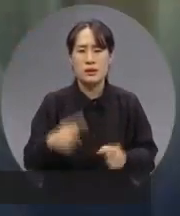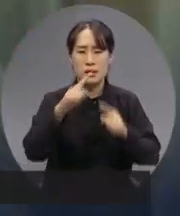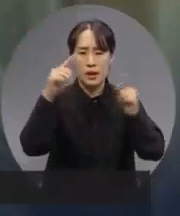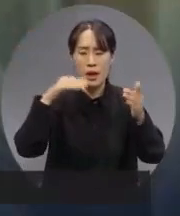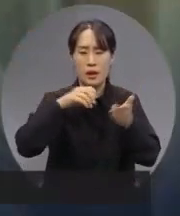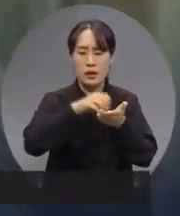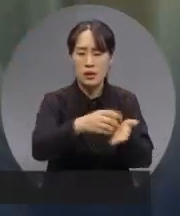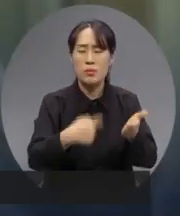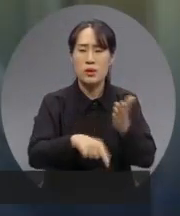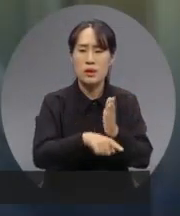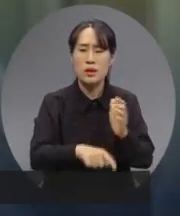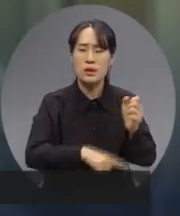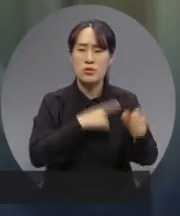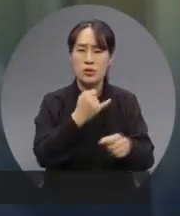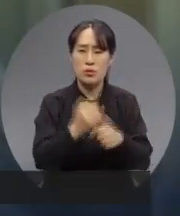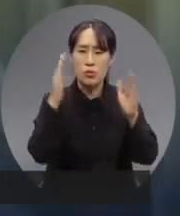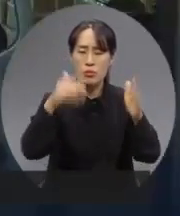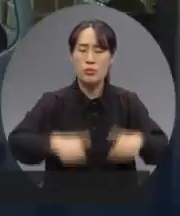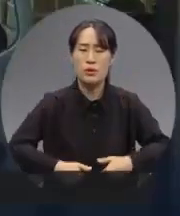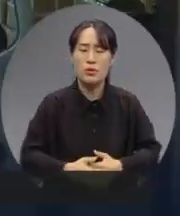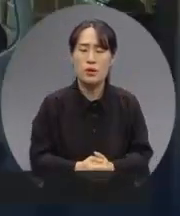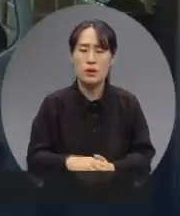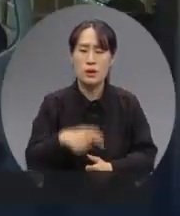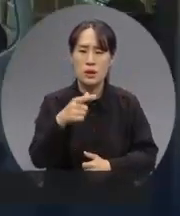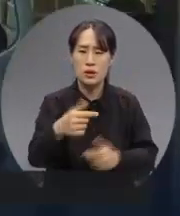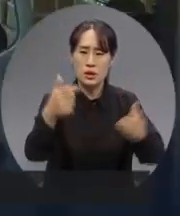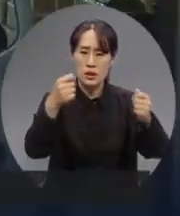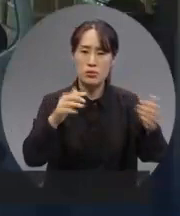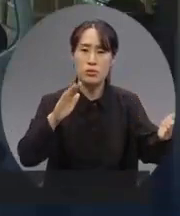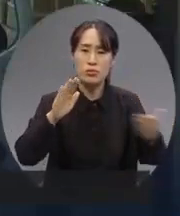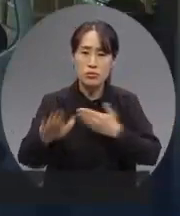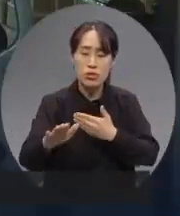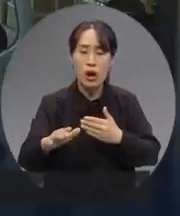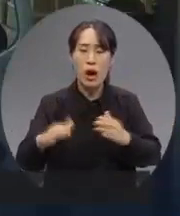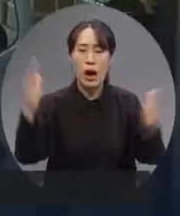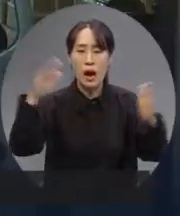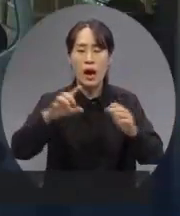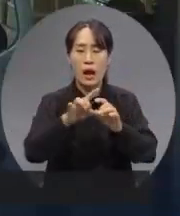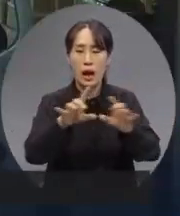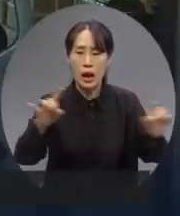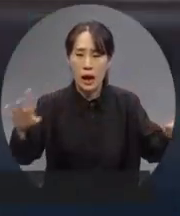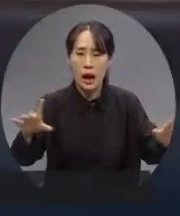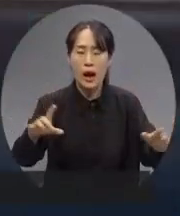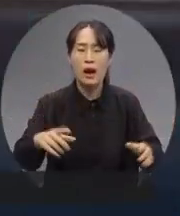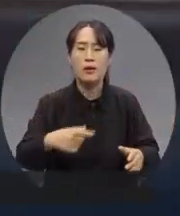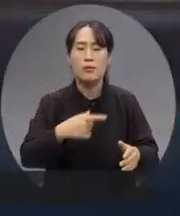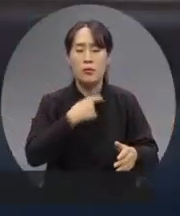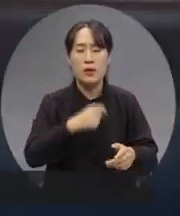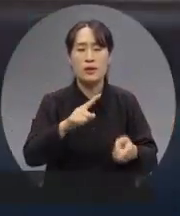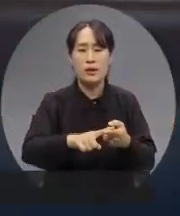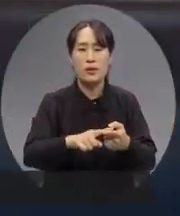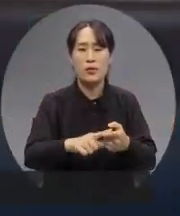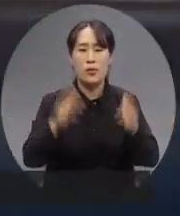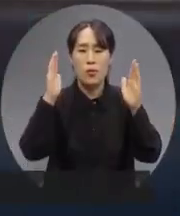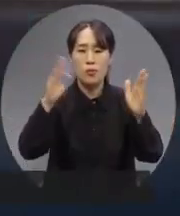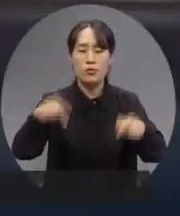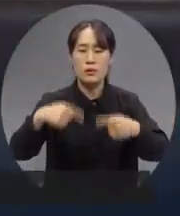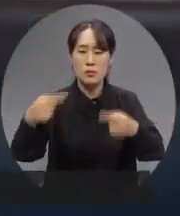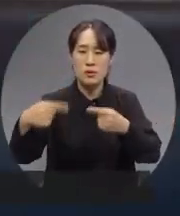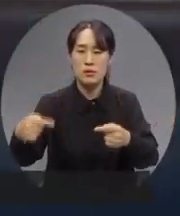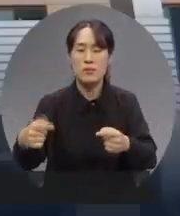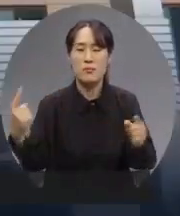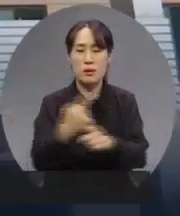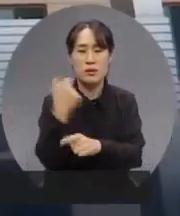위한 최소의 수준을 설정을 하는 거고 이거를 이수한 이후에는 아이들이 각각의 이제 적성에 맞는 교과목들을 배울 수 있도록 제시를 해줄